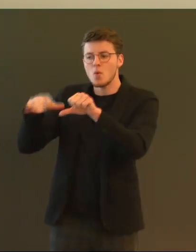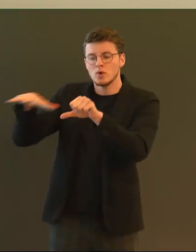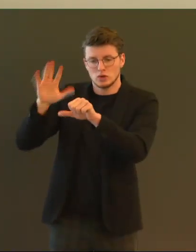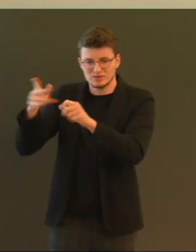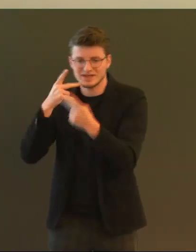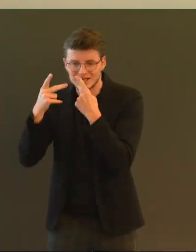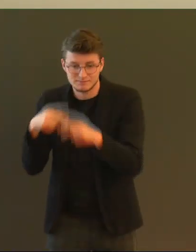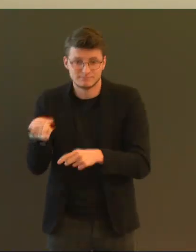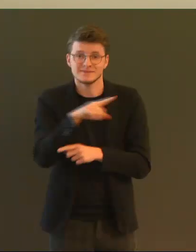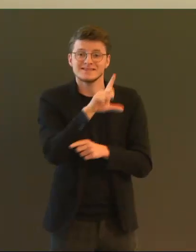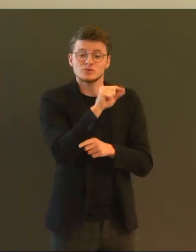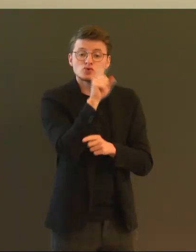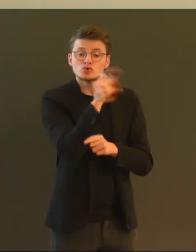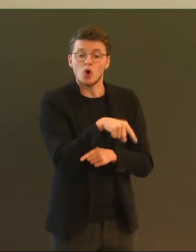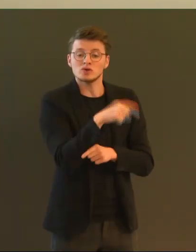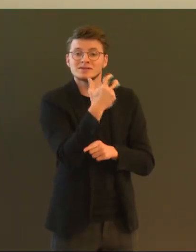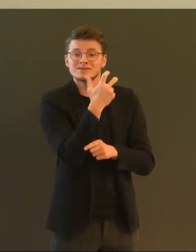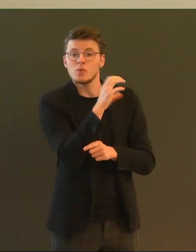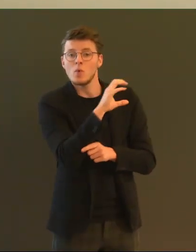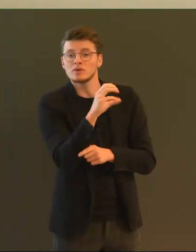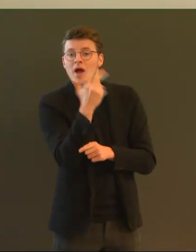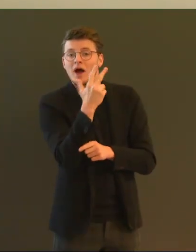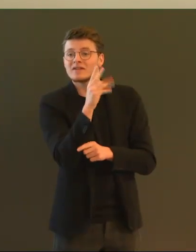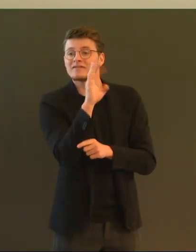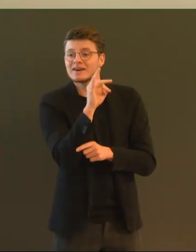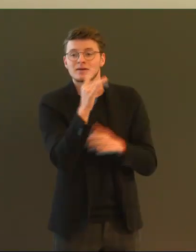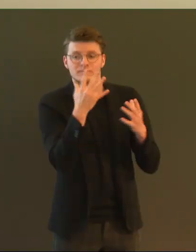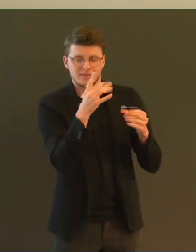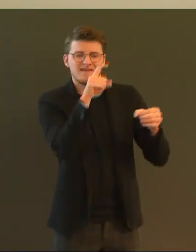10.348 door het federaal testplatform.